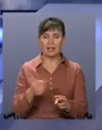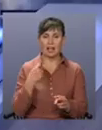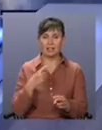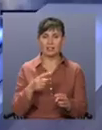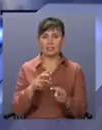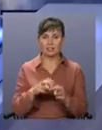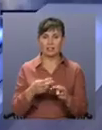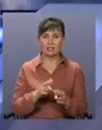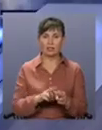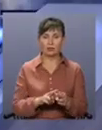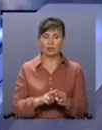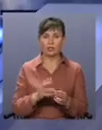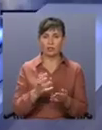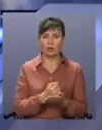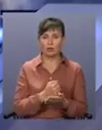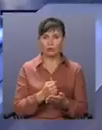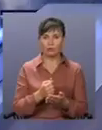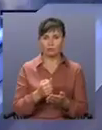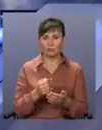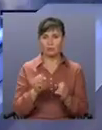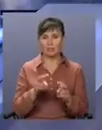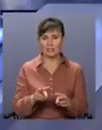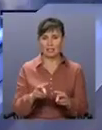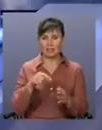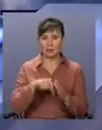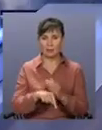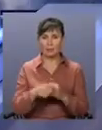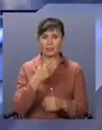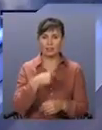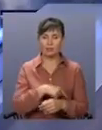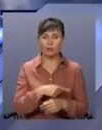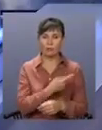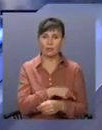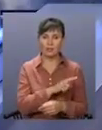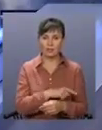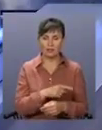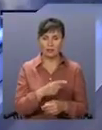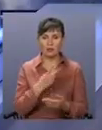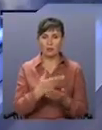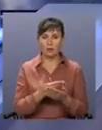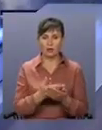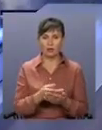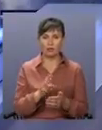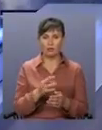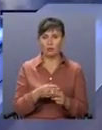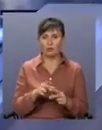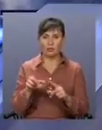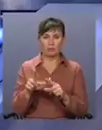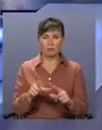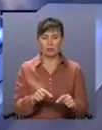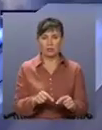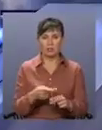который находится только стационарно в каком-то определенном медицинском учреждении, то он выявит. Но она настолько незначительна, что не